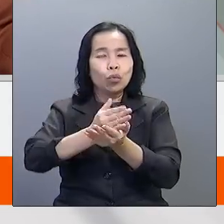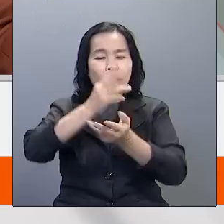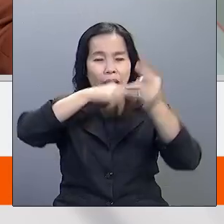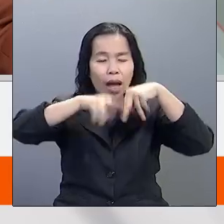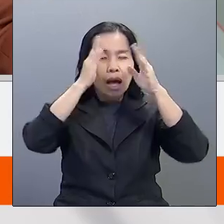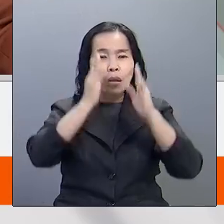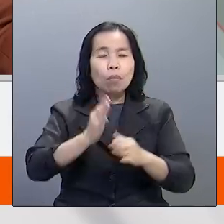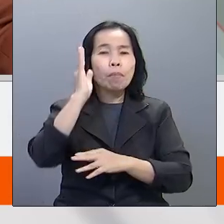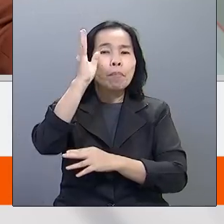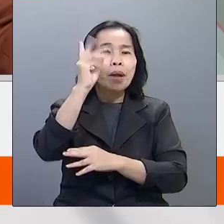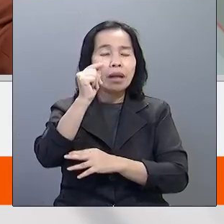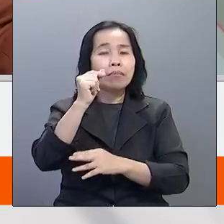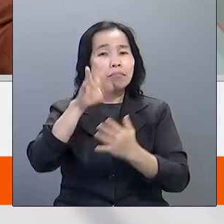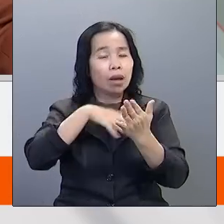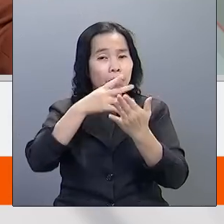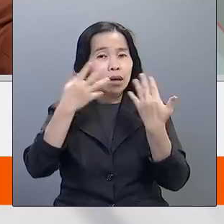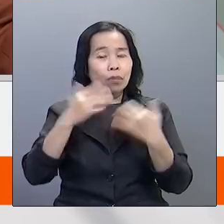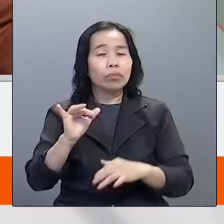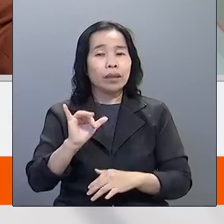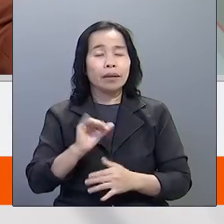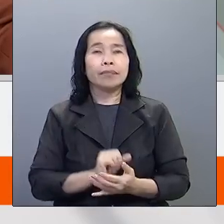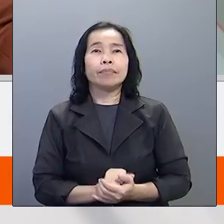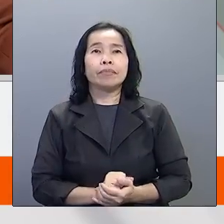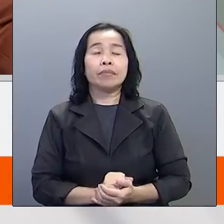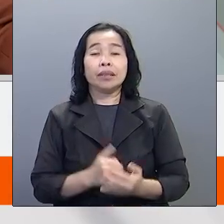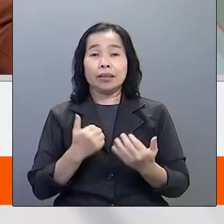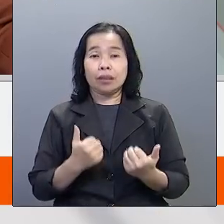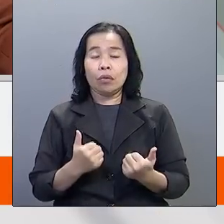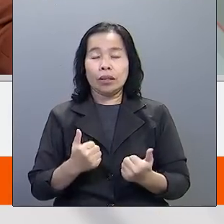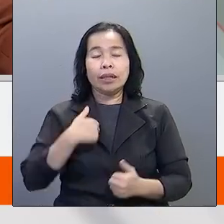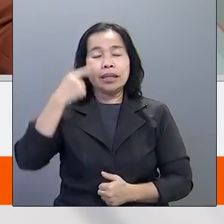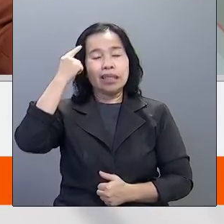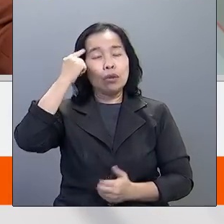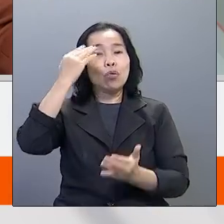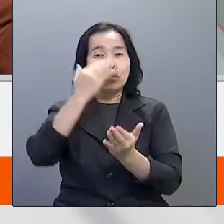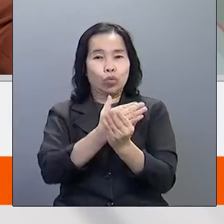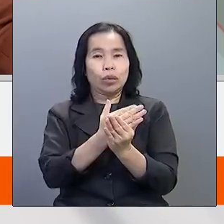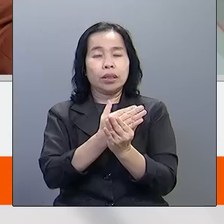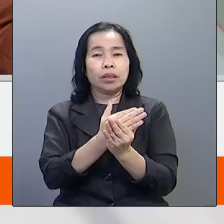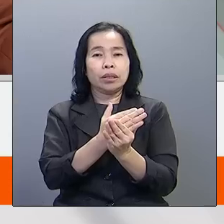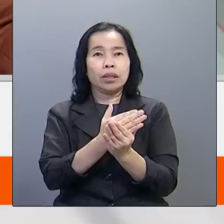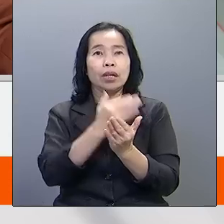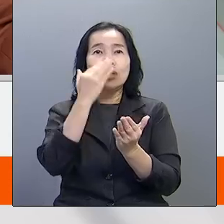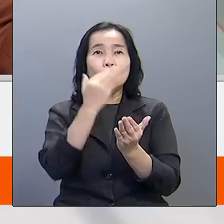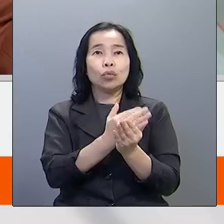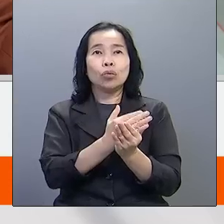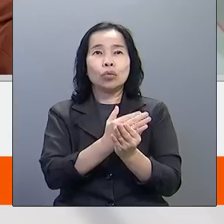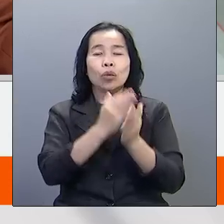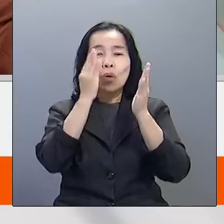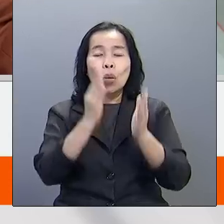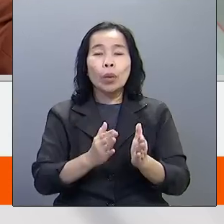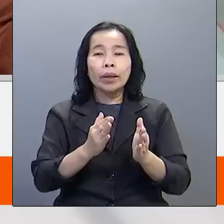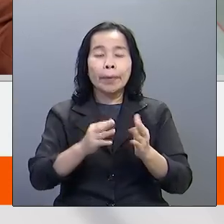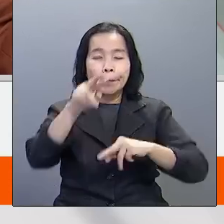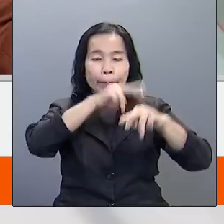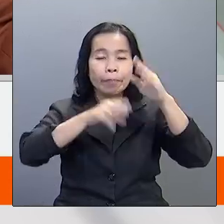ร็วช้าแค่ไหนนะคะ ครับเรื่องตอนนี้เรื่องการยุติการภารกิจค้นหาผู้ประสบภัยเนี่ย